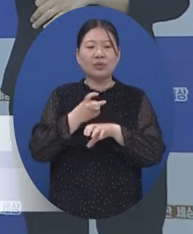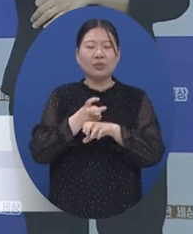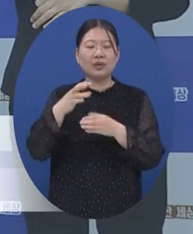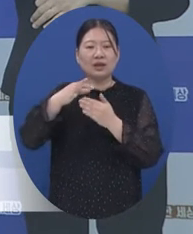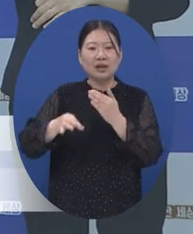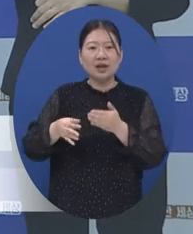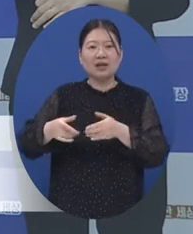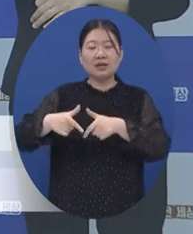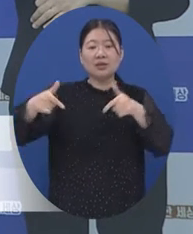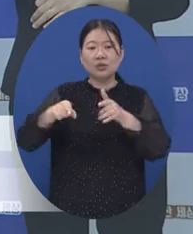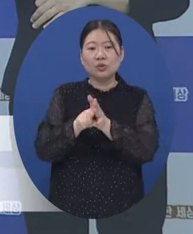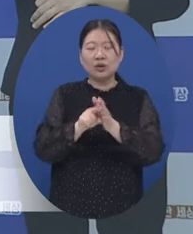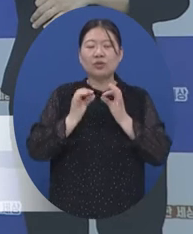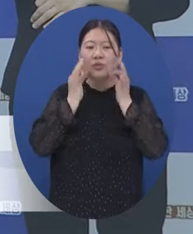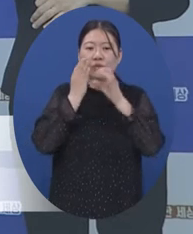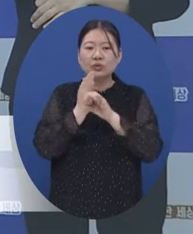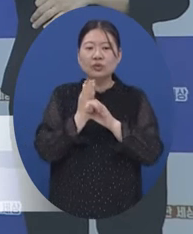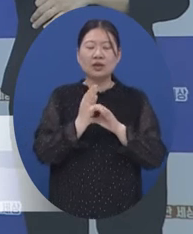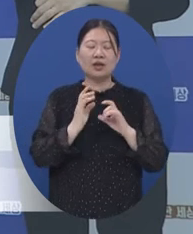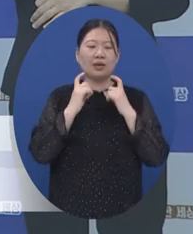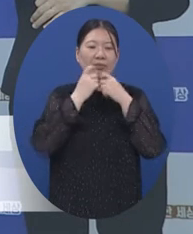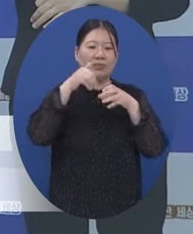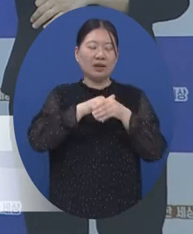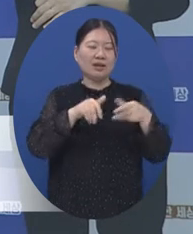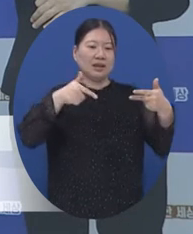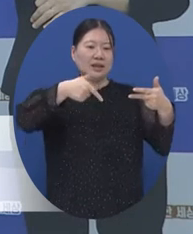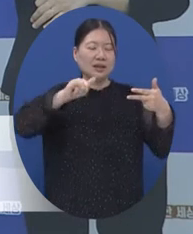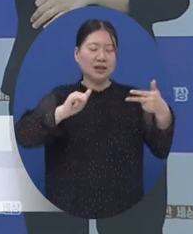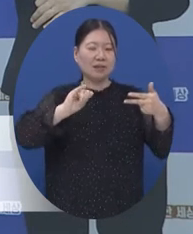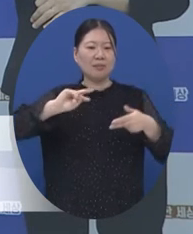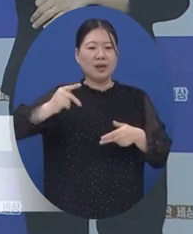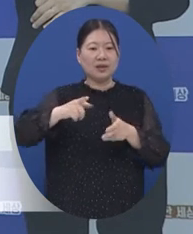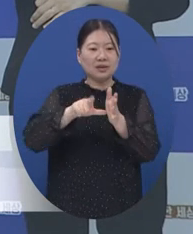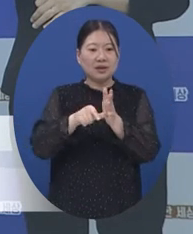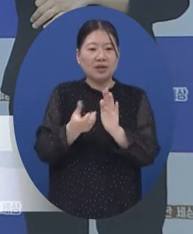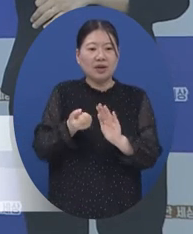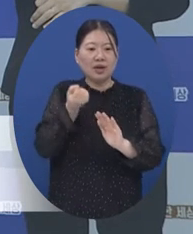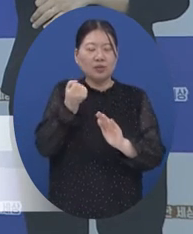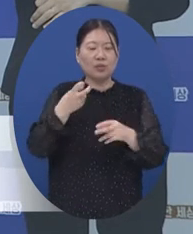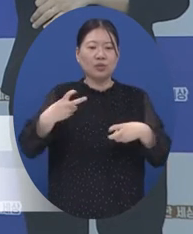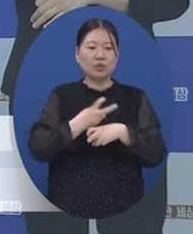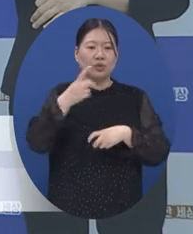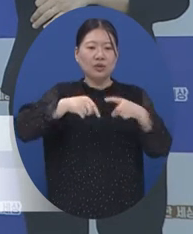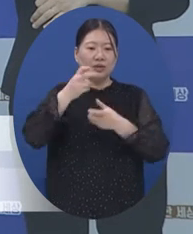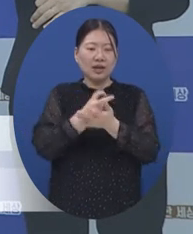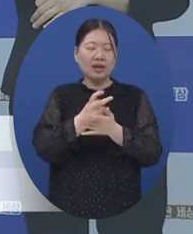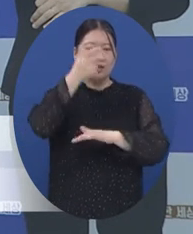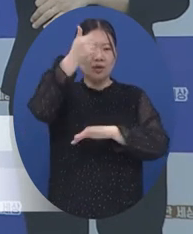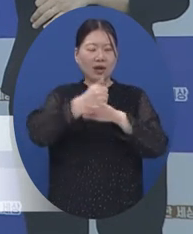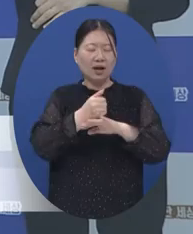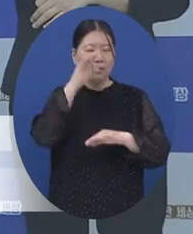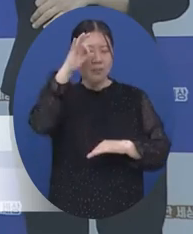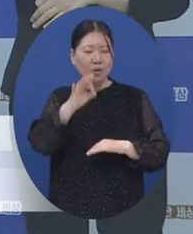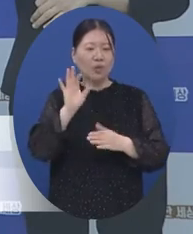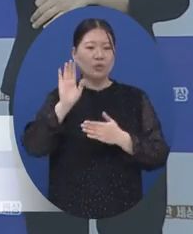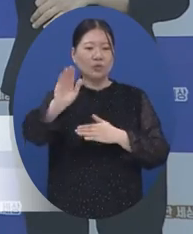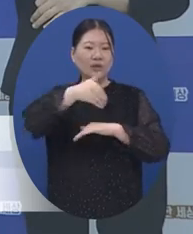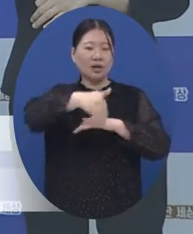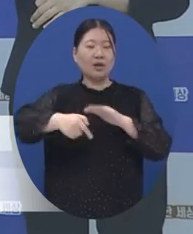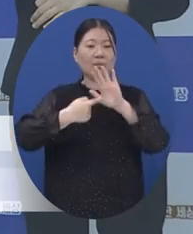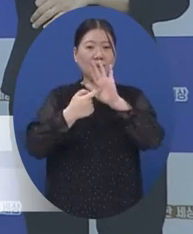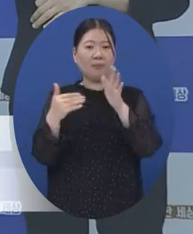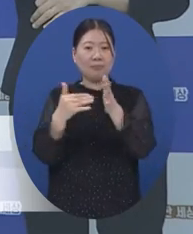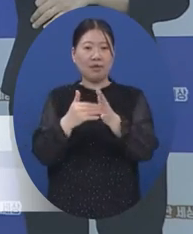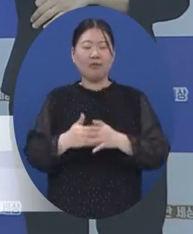있는데요. 경기도가 민선 7기 반환점을 앞두고 그간 교통정책의 성과를 살펴보고 향후 계획을 발표했습니다.